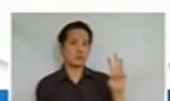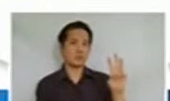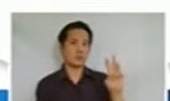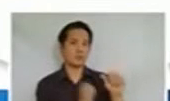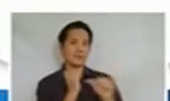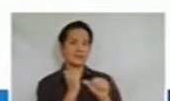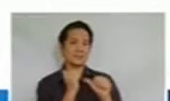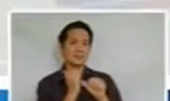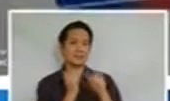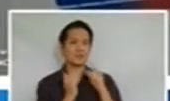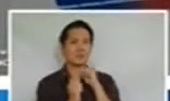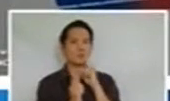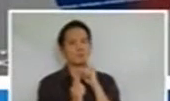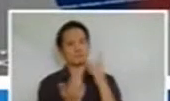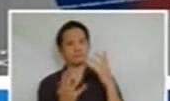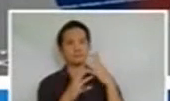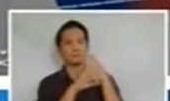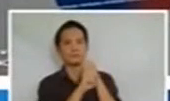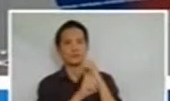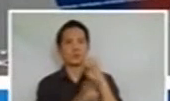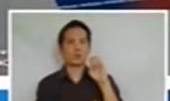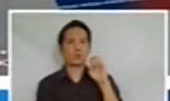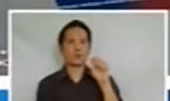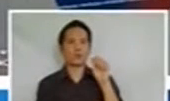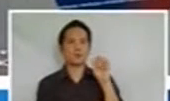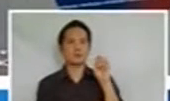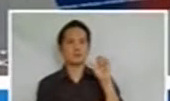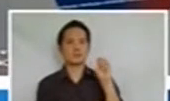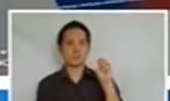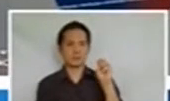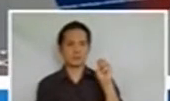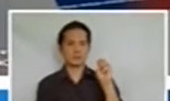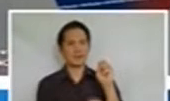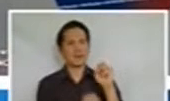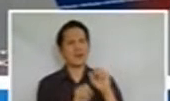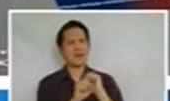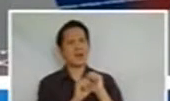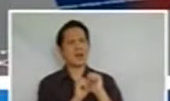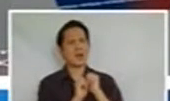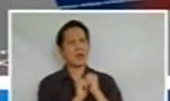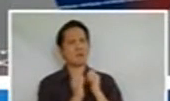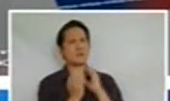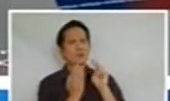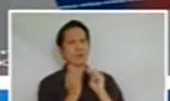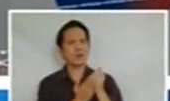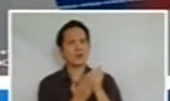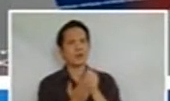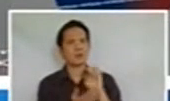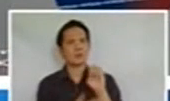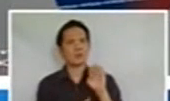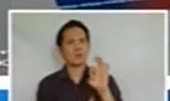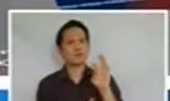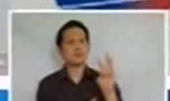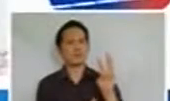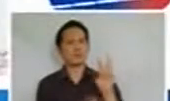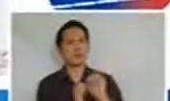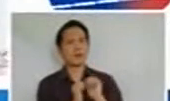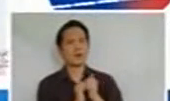makuha po ang initial information ng ating mga pauwing mga OFWs para